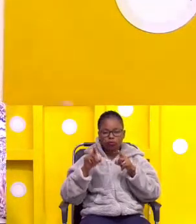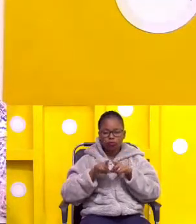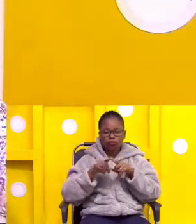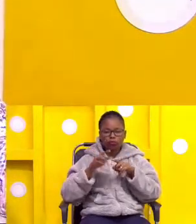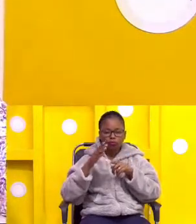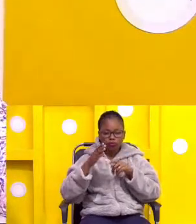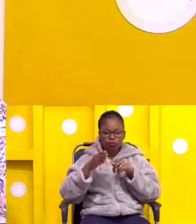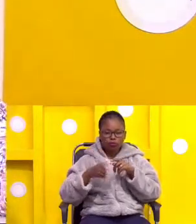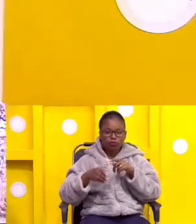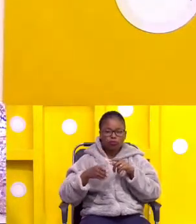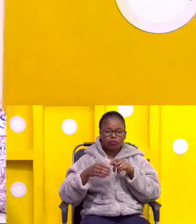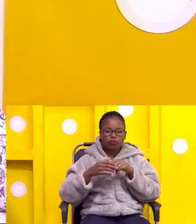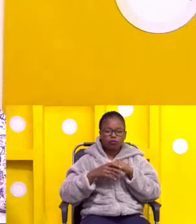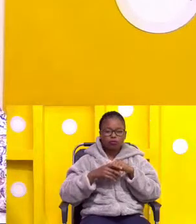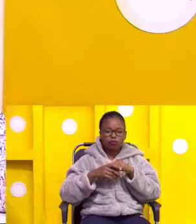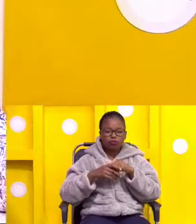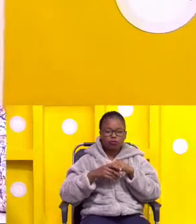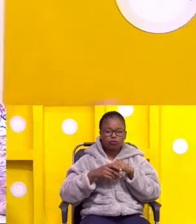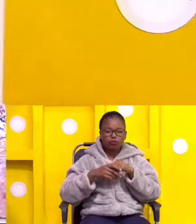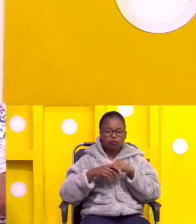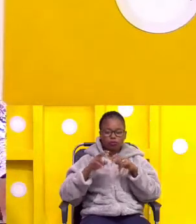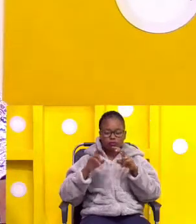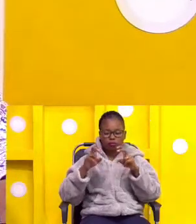Uyo nawe rosi raji rade muho ere ya dione.